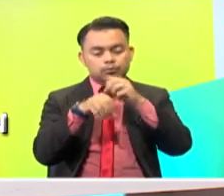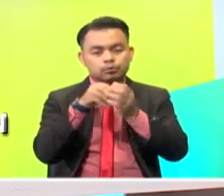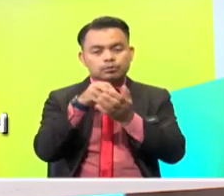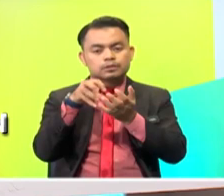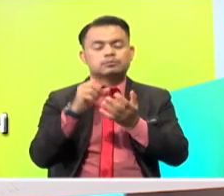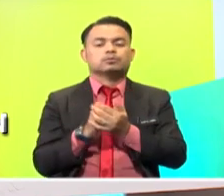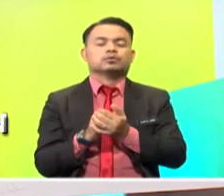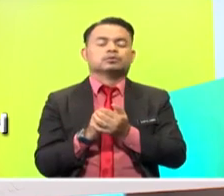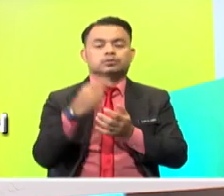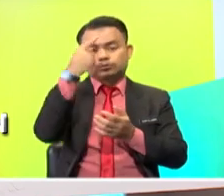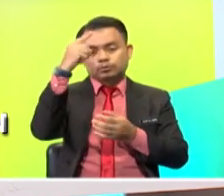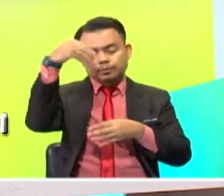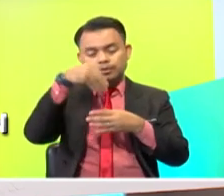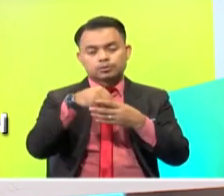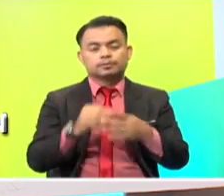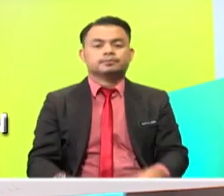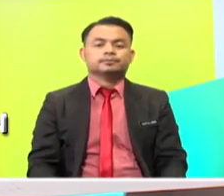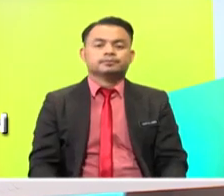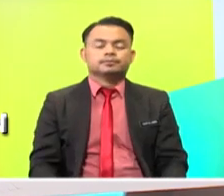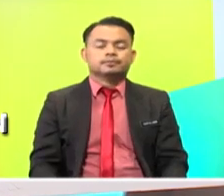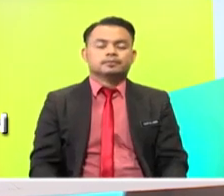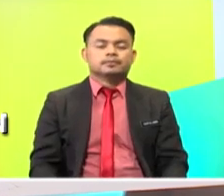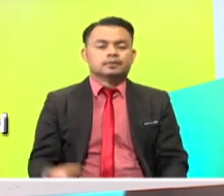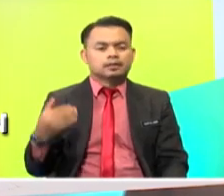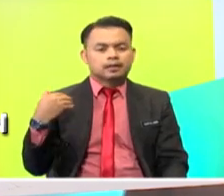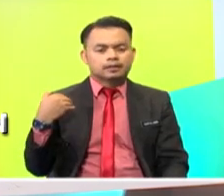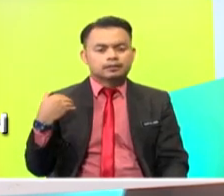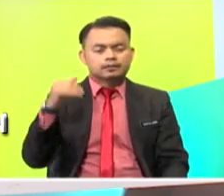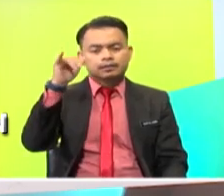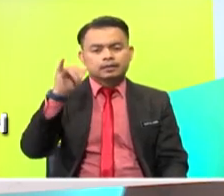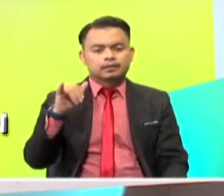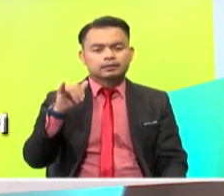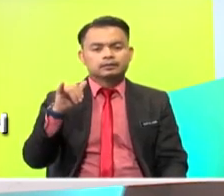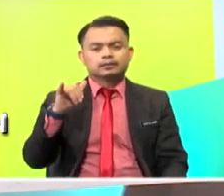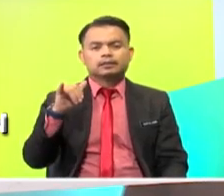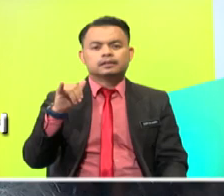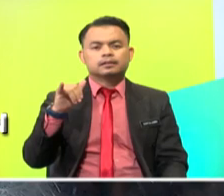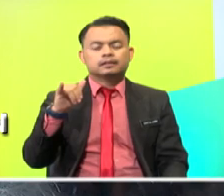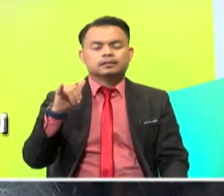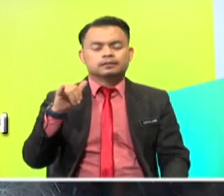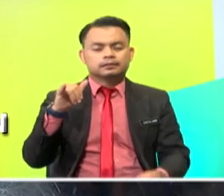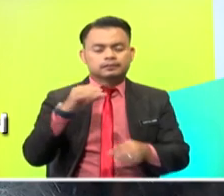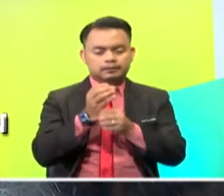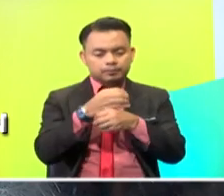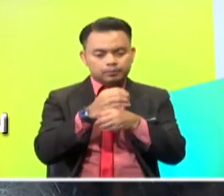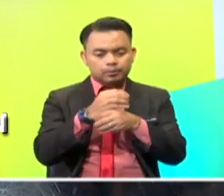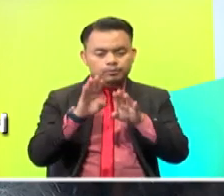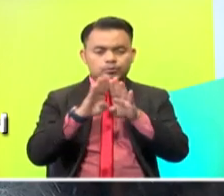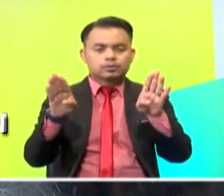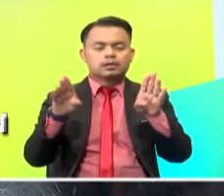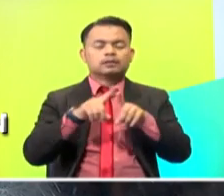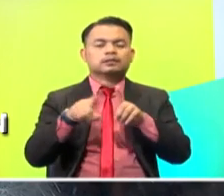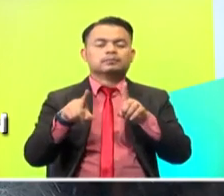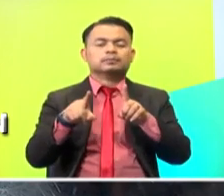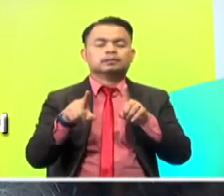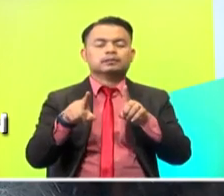kalau ada juga kalau tepung Aduh randell buka dan diikat smule.com ada kaca Ratu betul saya Salwa